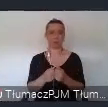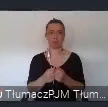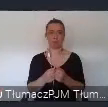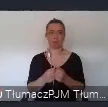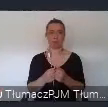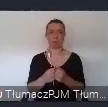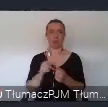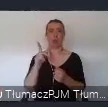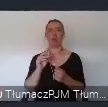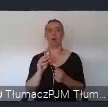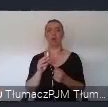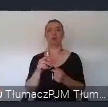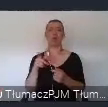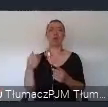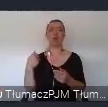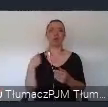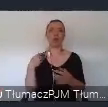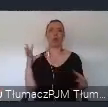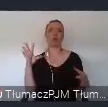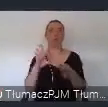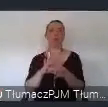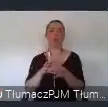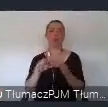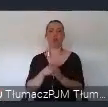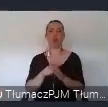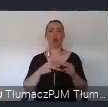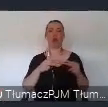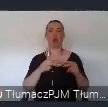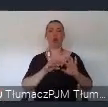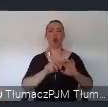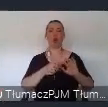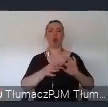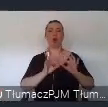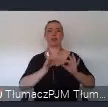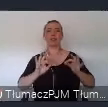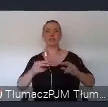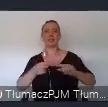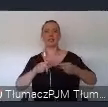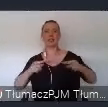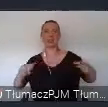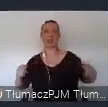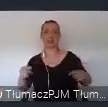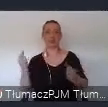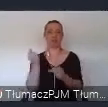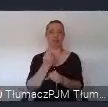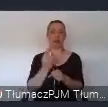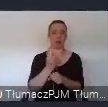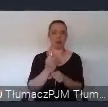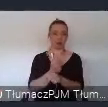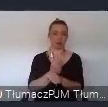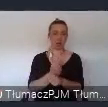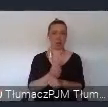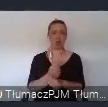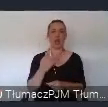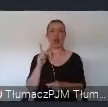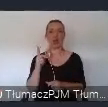to do instalacji węglowych. No, te instalacje węglowe jeszcze żyją, ale patrząc z perspektywy tego całego pakietu 55,